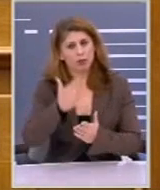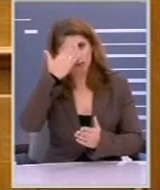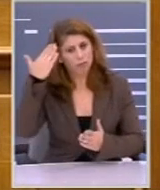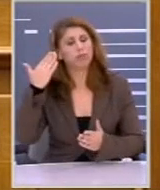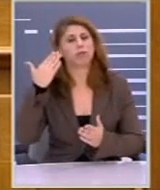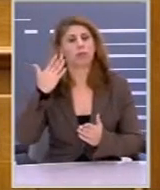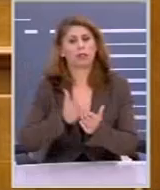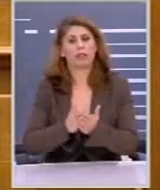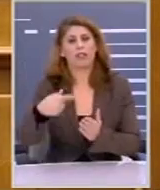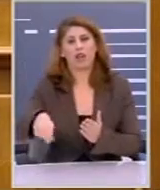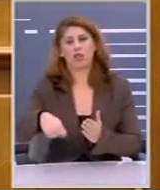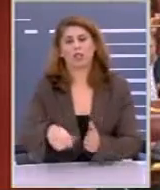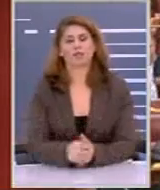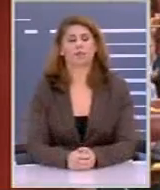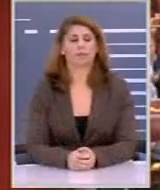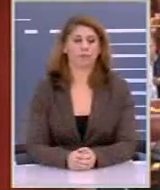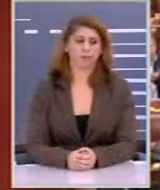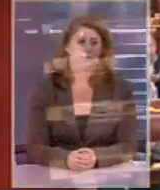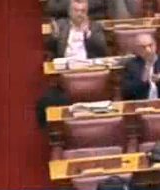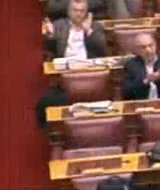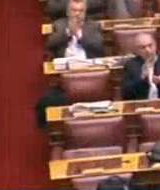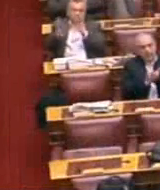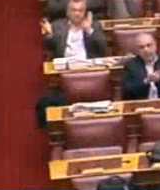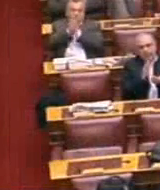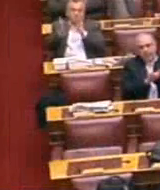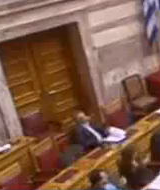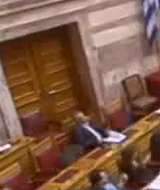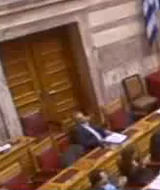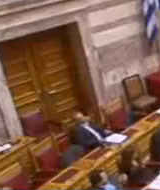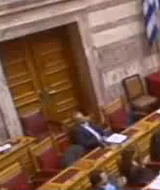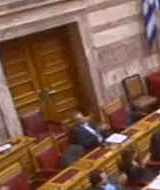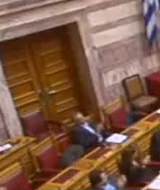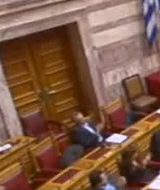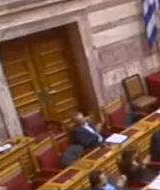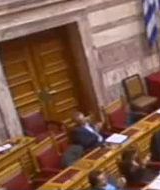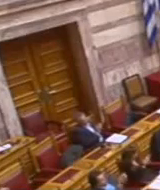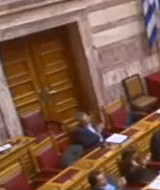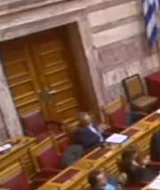και τη δικαιοσύνη. Ευχαριστώ πολύ.